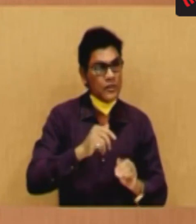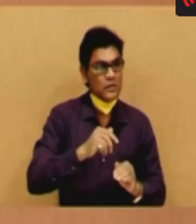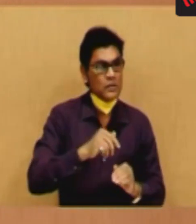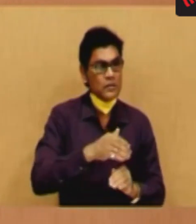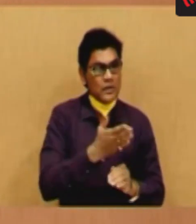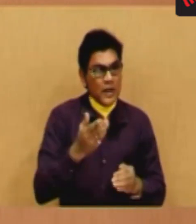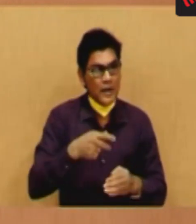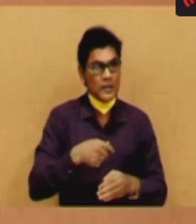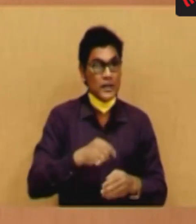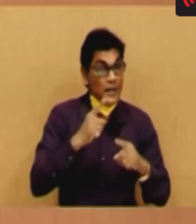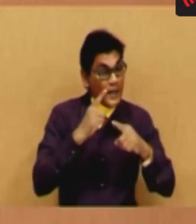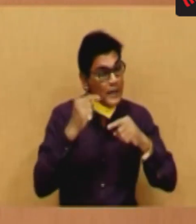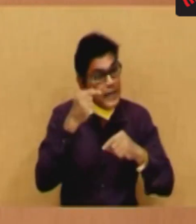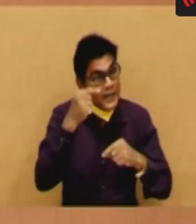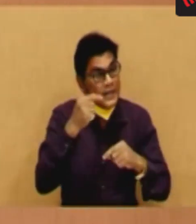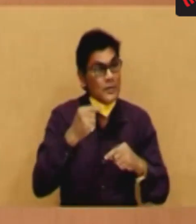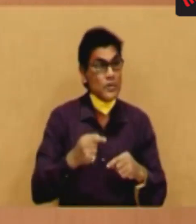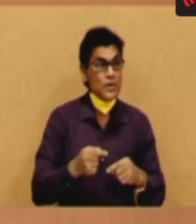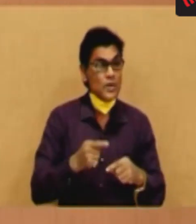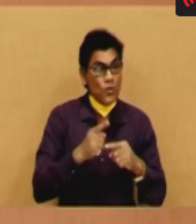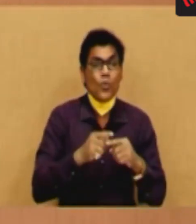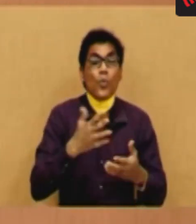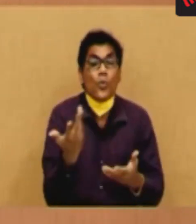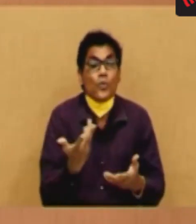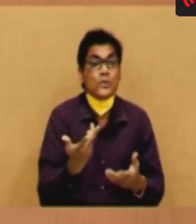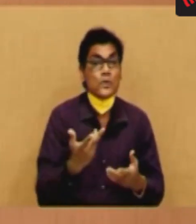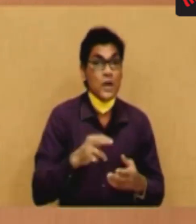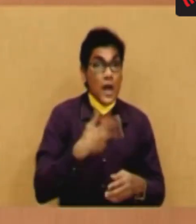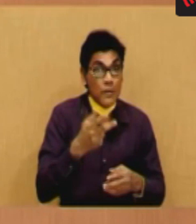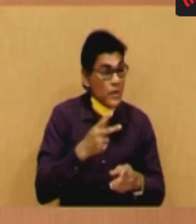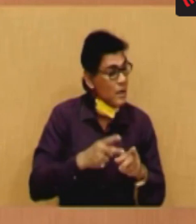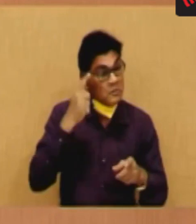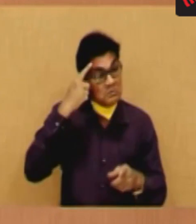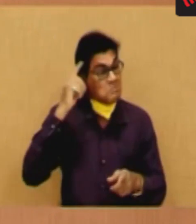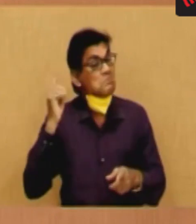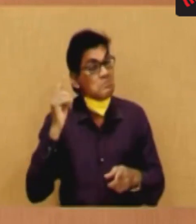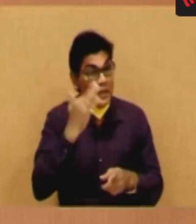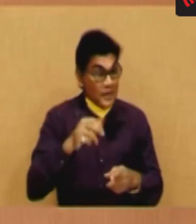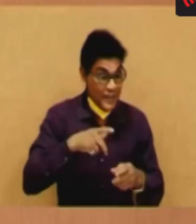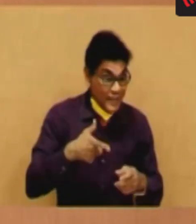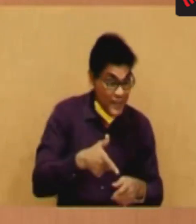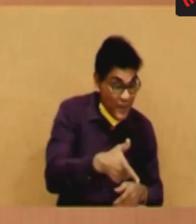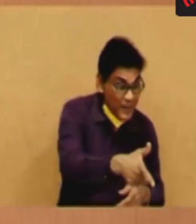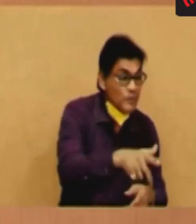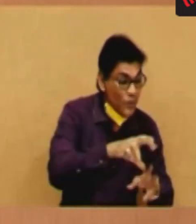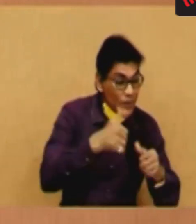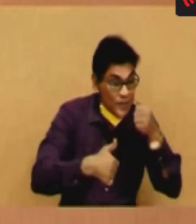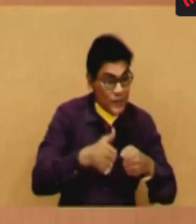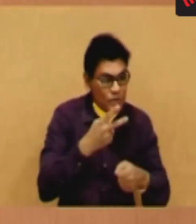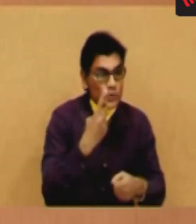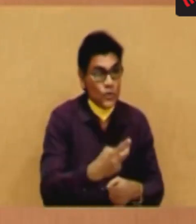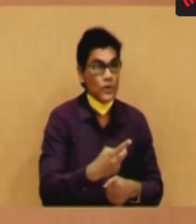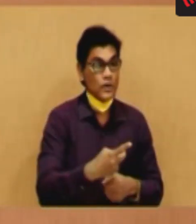ତା'ର ନେଗେଟିଭ ଇଫେକ୍ଟ କ'ଣ ହେଉଛି ଦ୍ୟାଟ୍ ୱିଲ୍ ଗିଭ୍ ଅସ୍ ଏ ଆଇଡ଼ିଆ। ଯେଉଁ ଆନିମଲ୍ ମଡ଼େଲରେ ଷ୍ଟଡି କଲେ